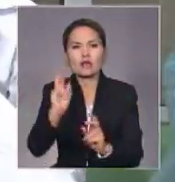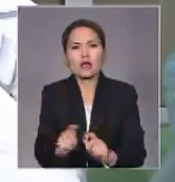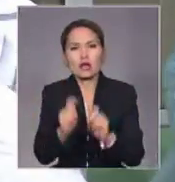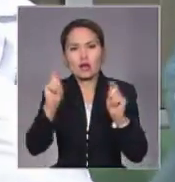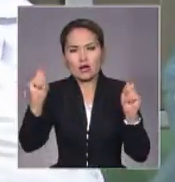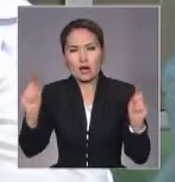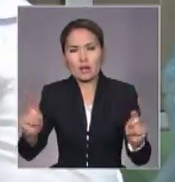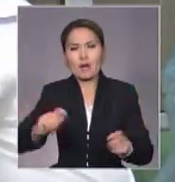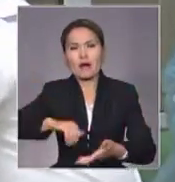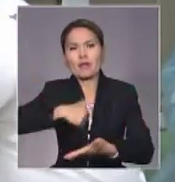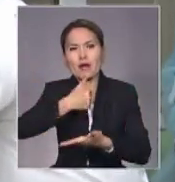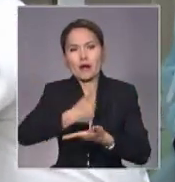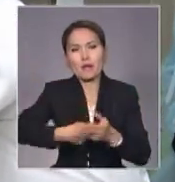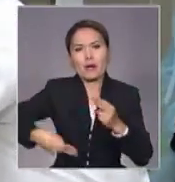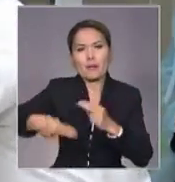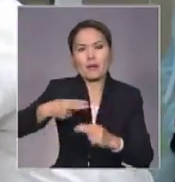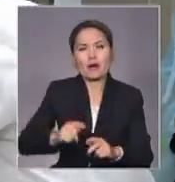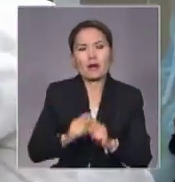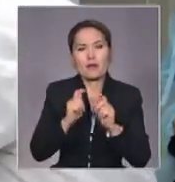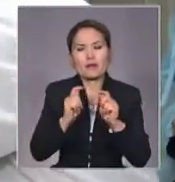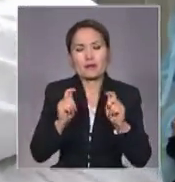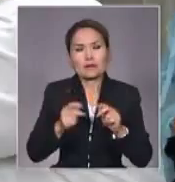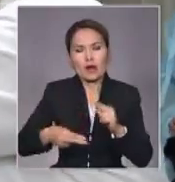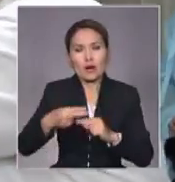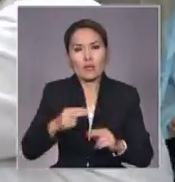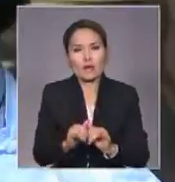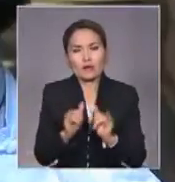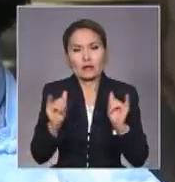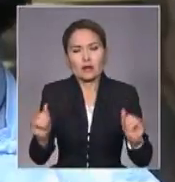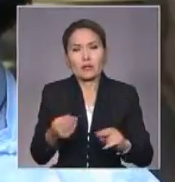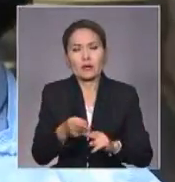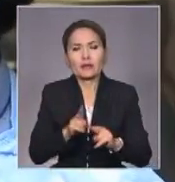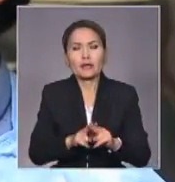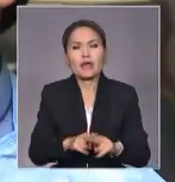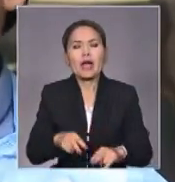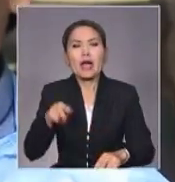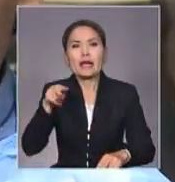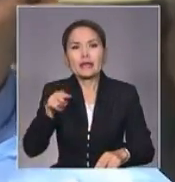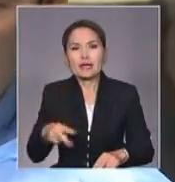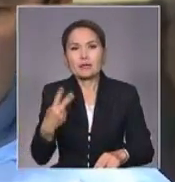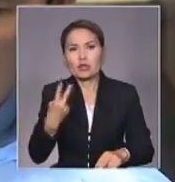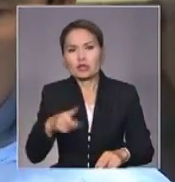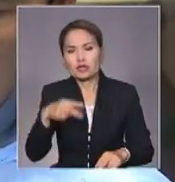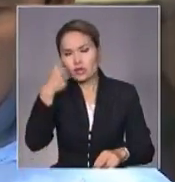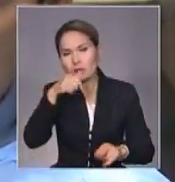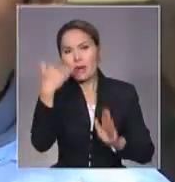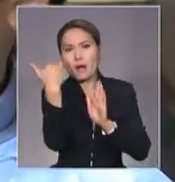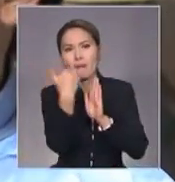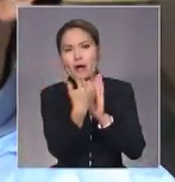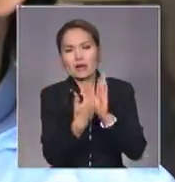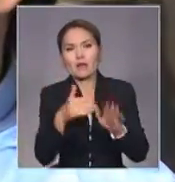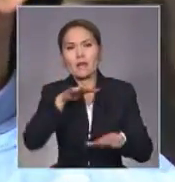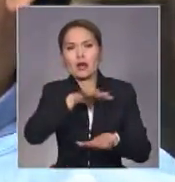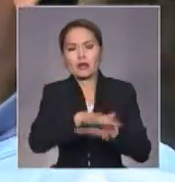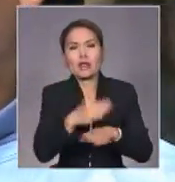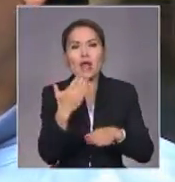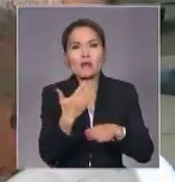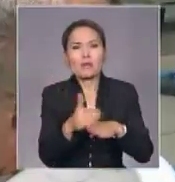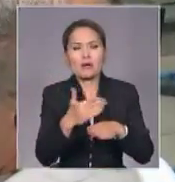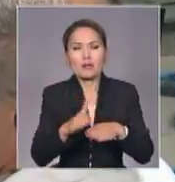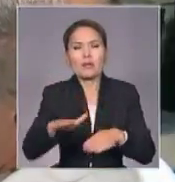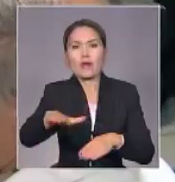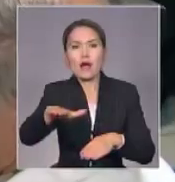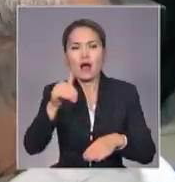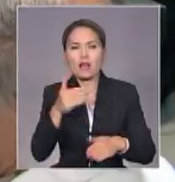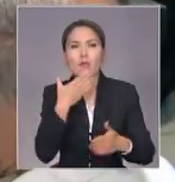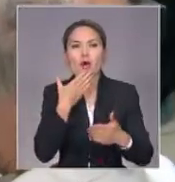басшысы бизнестің жол картасы 2020 бағдарламасы арқылы 7 жылға 180 миллион теңге несие алған. Қаражат түгелдей